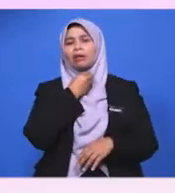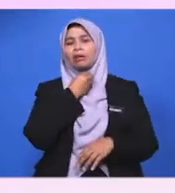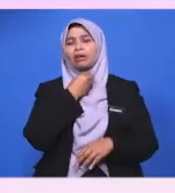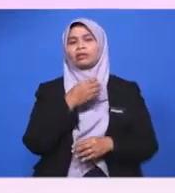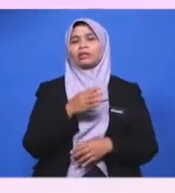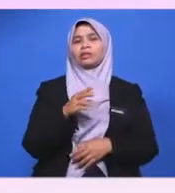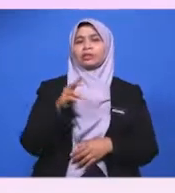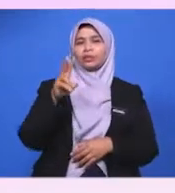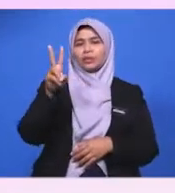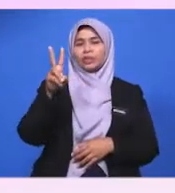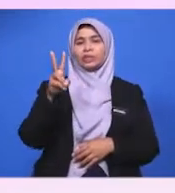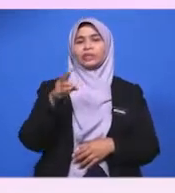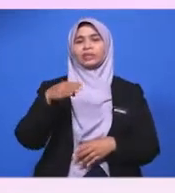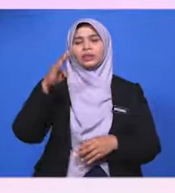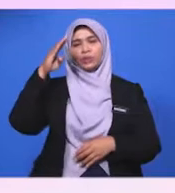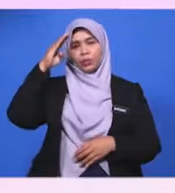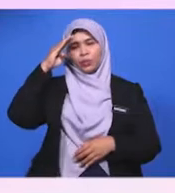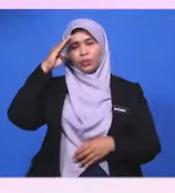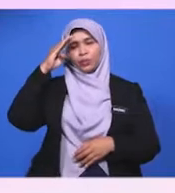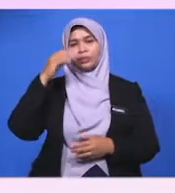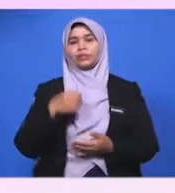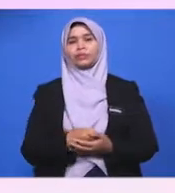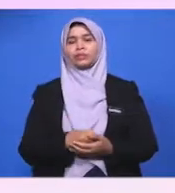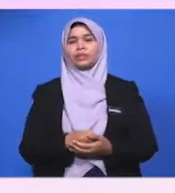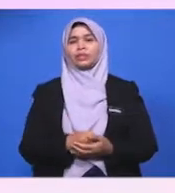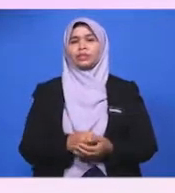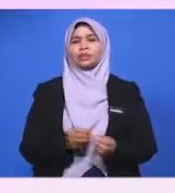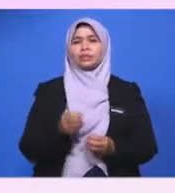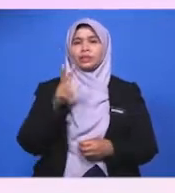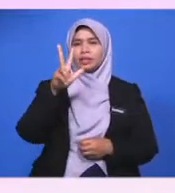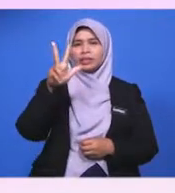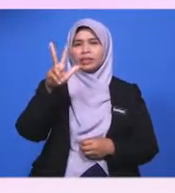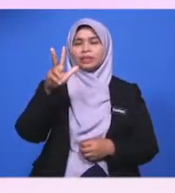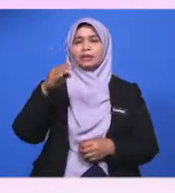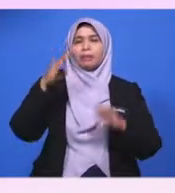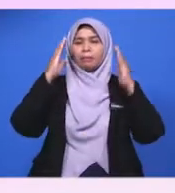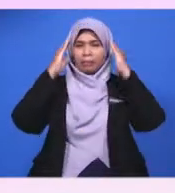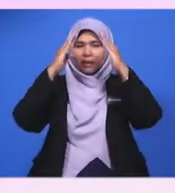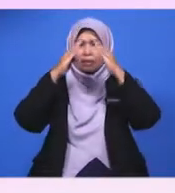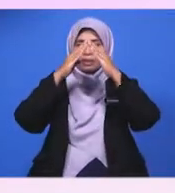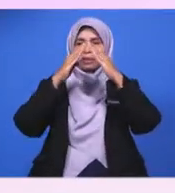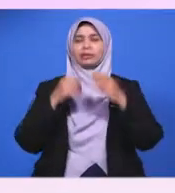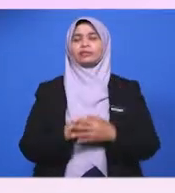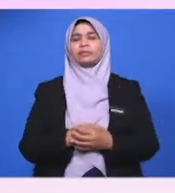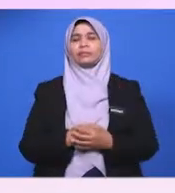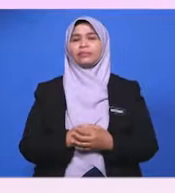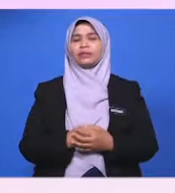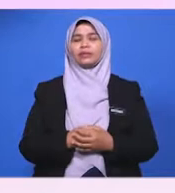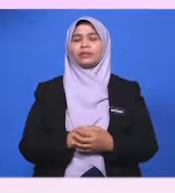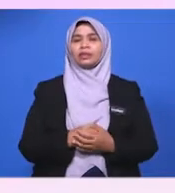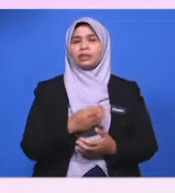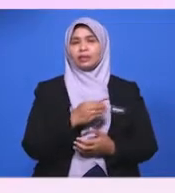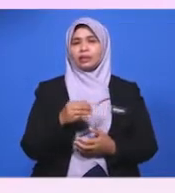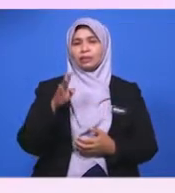Kota Tinggi, Kulai dan Segamat di Johor, Muazzam Shah dan Segitiga Jengka